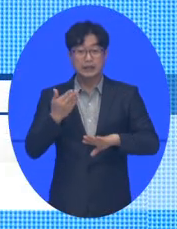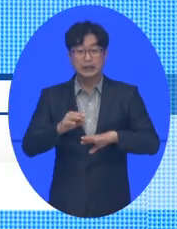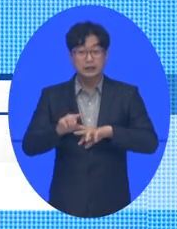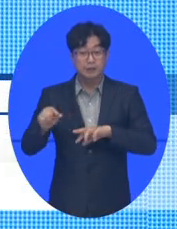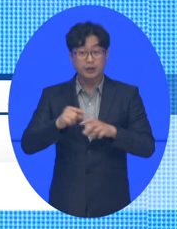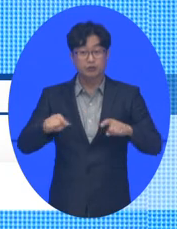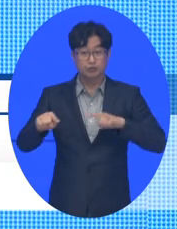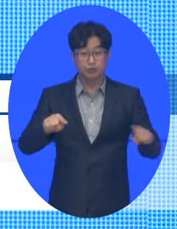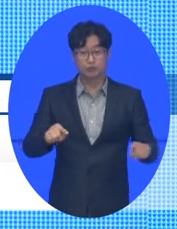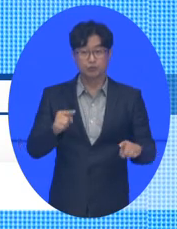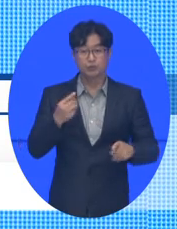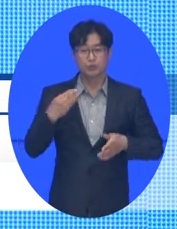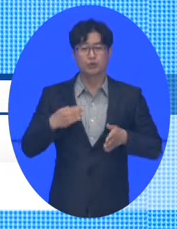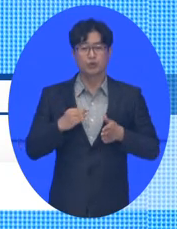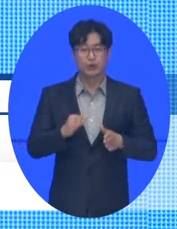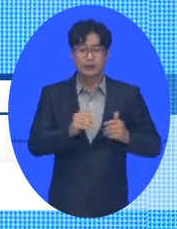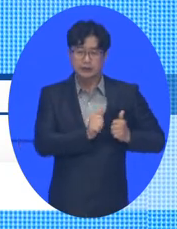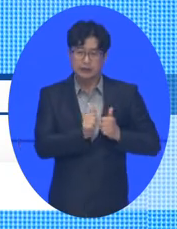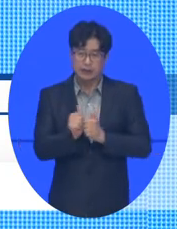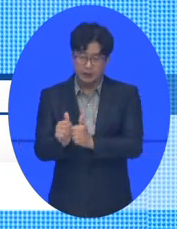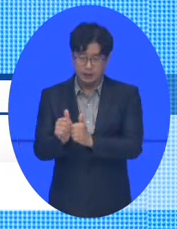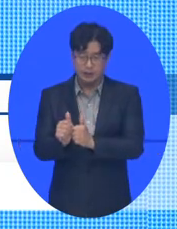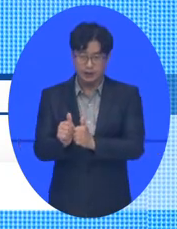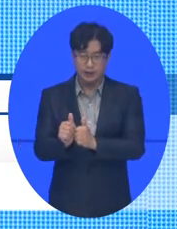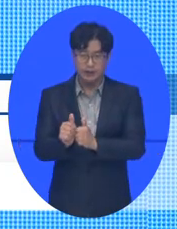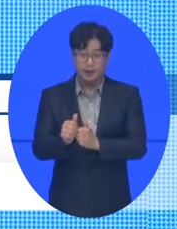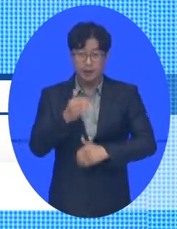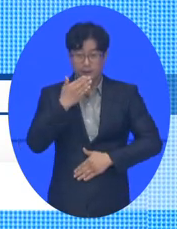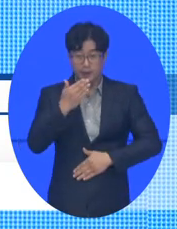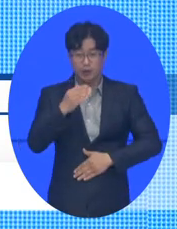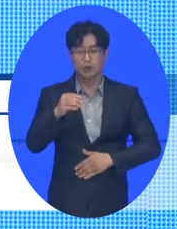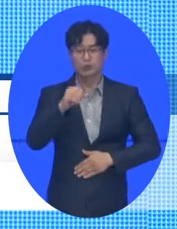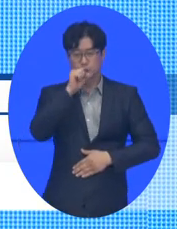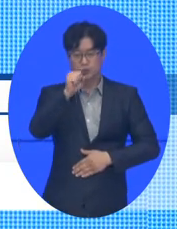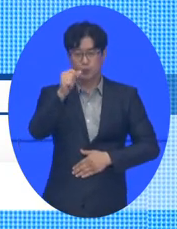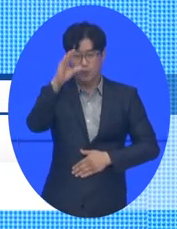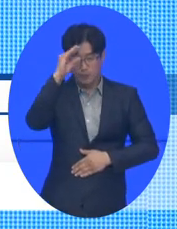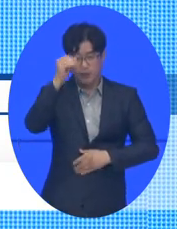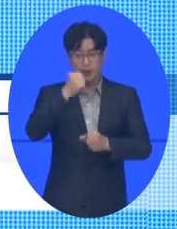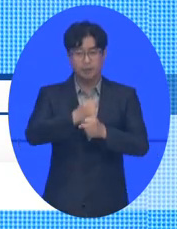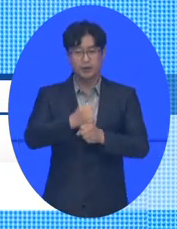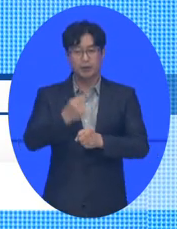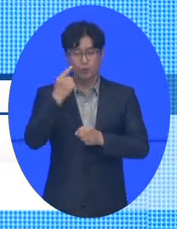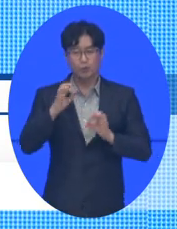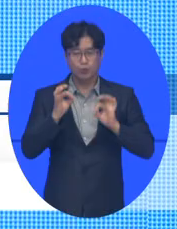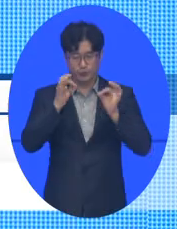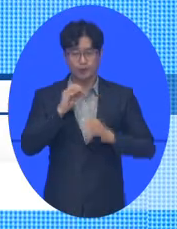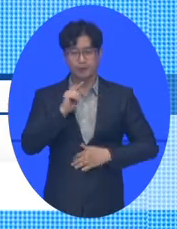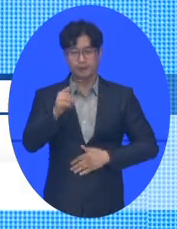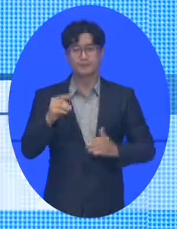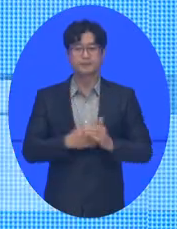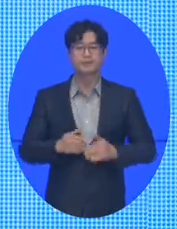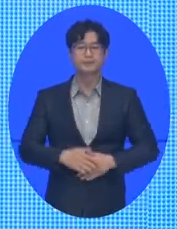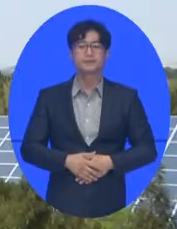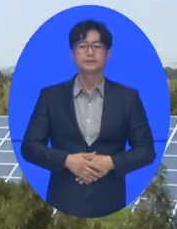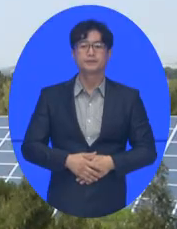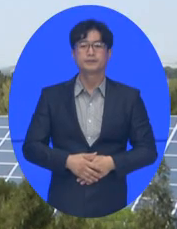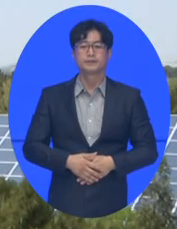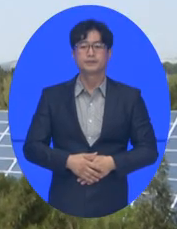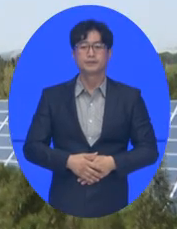중앙정부나 다른 지방정부도 경기도를 따라오게끔 할 수 있는 그런 좋은 모델 한번 만들어보도록 노력을